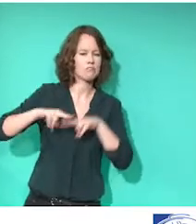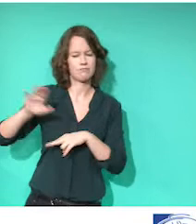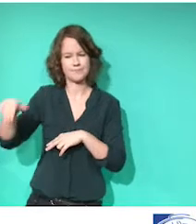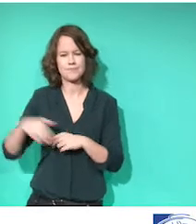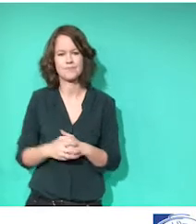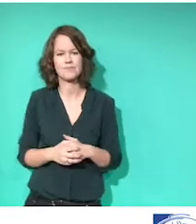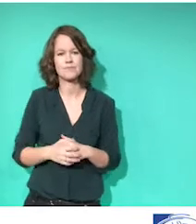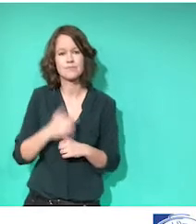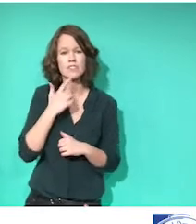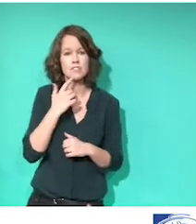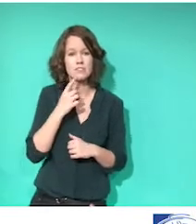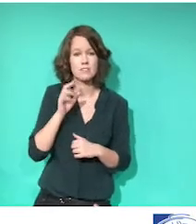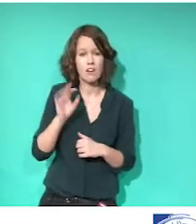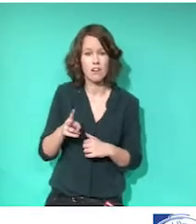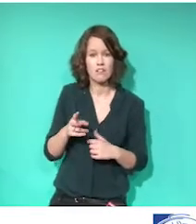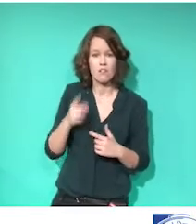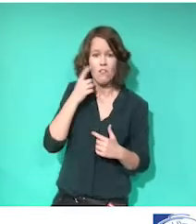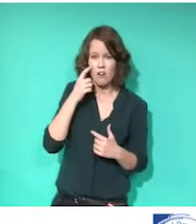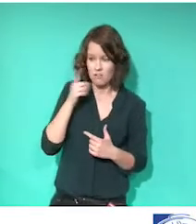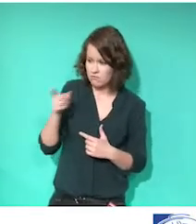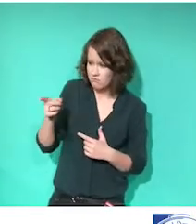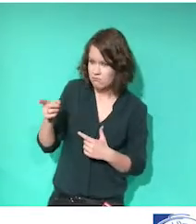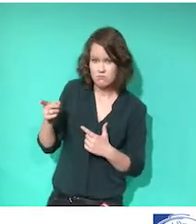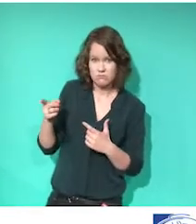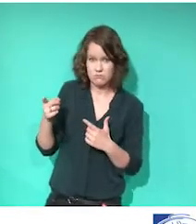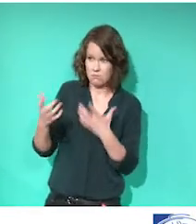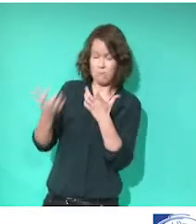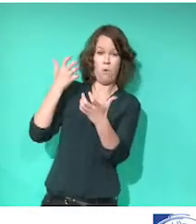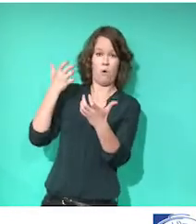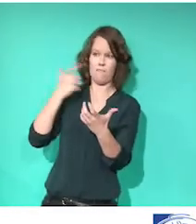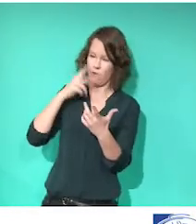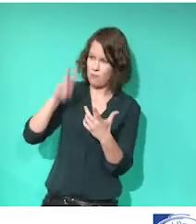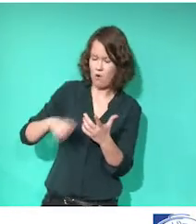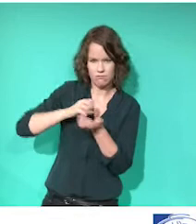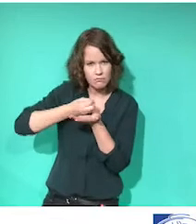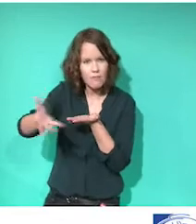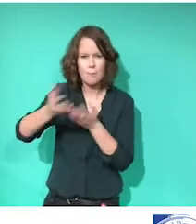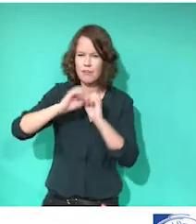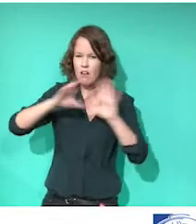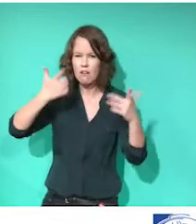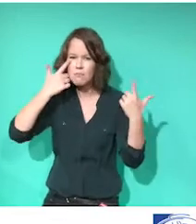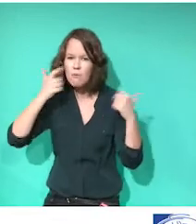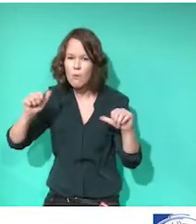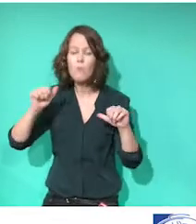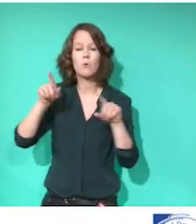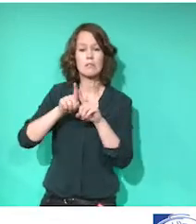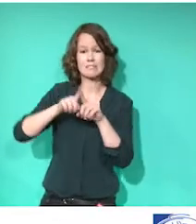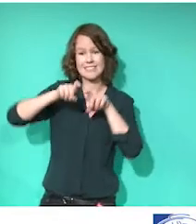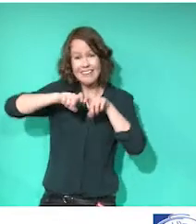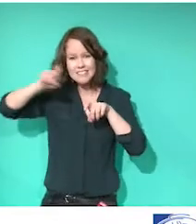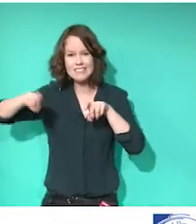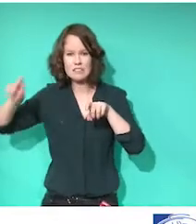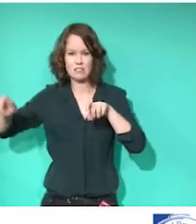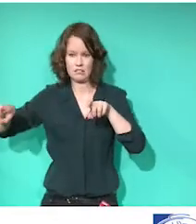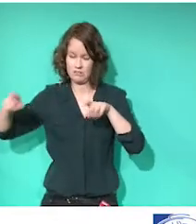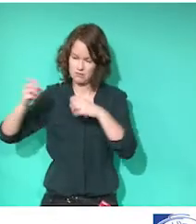collectivement leur existence. Ensuite, nous devons mettre à jour régulièrement les statistiques sexuées permettant la mise en évidence